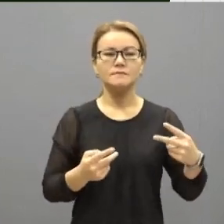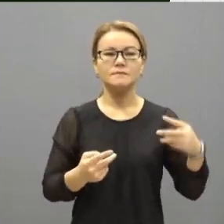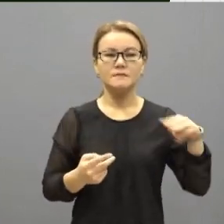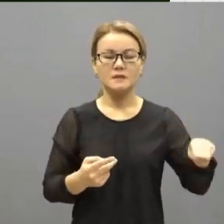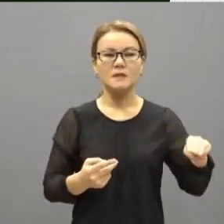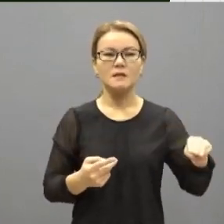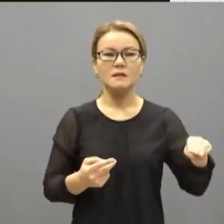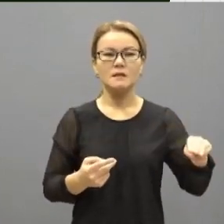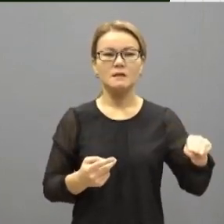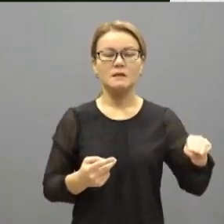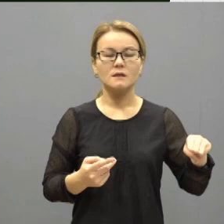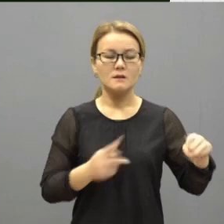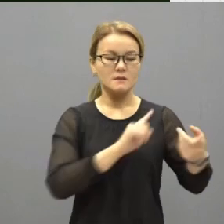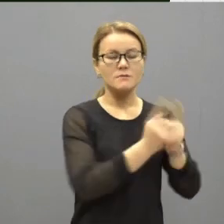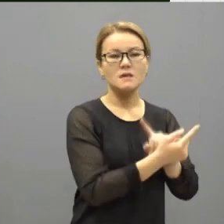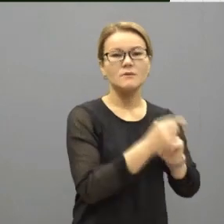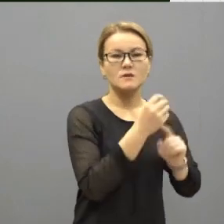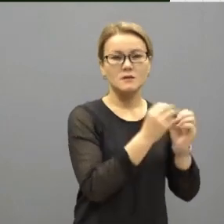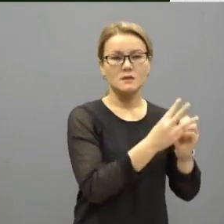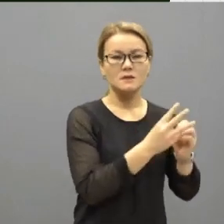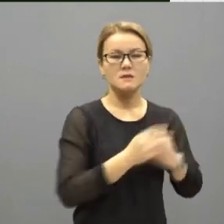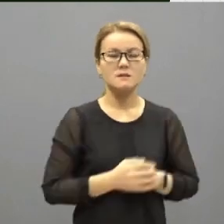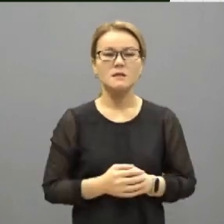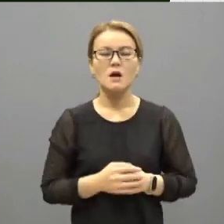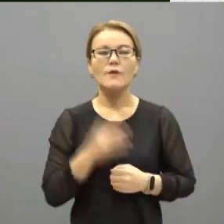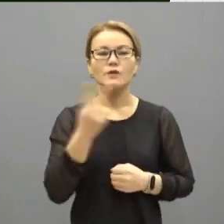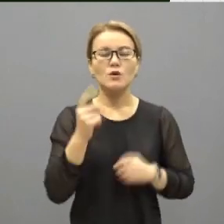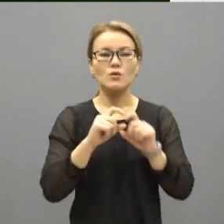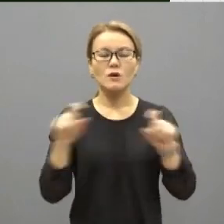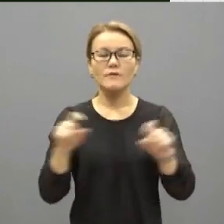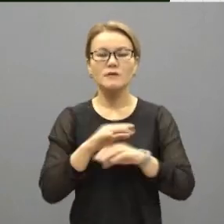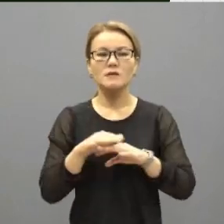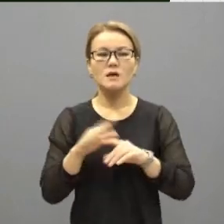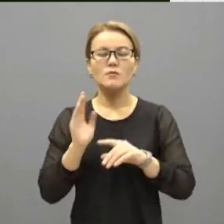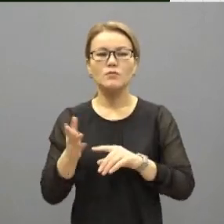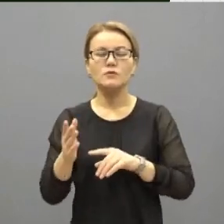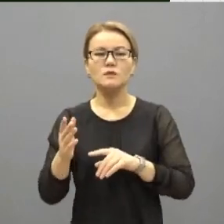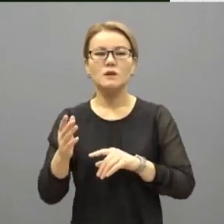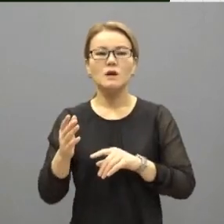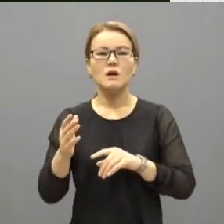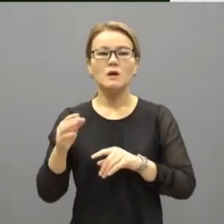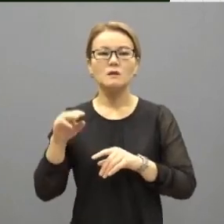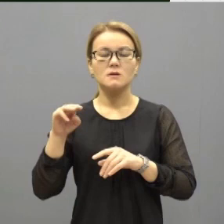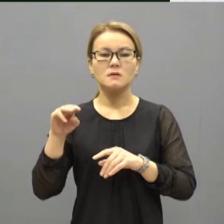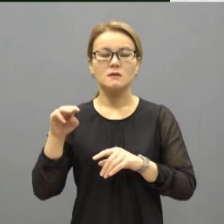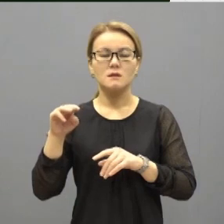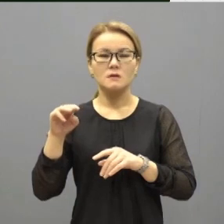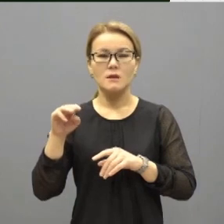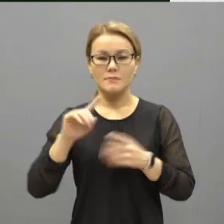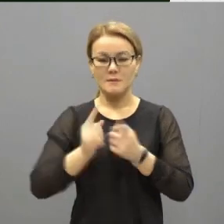на число 13. Ну и у нас будет второе уравнение, где вместо t стоит второе число